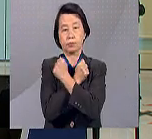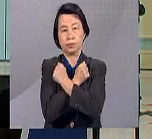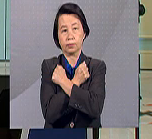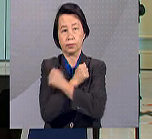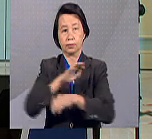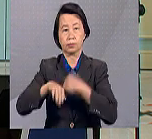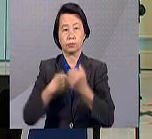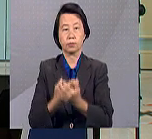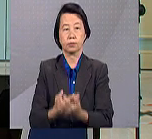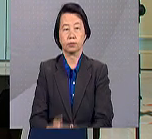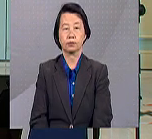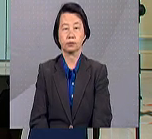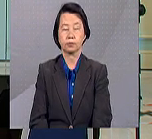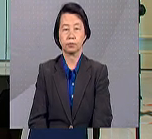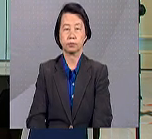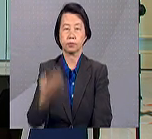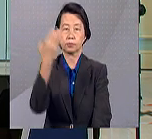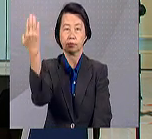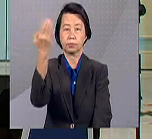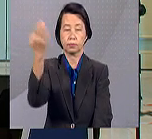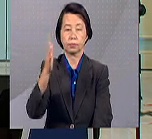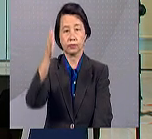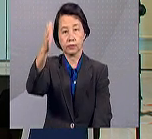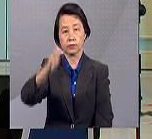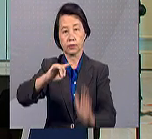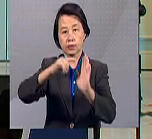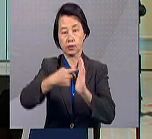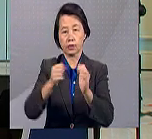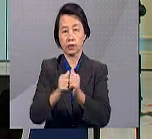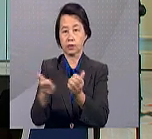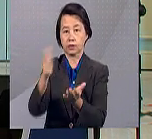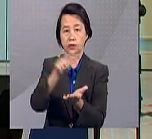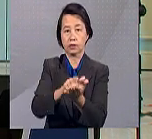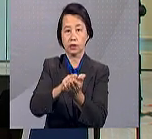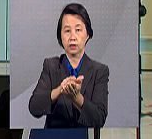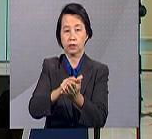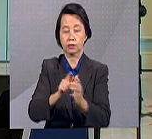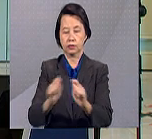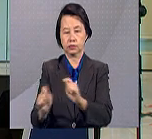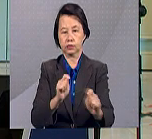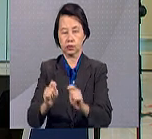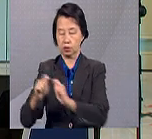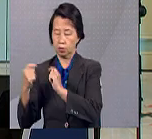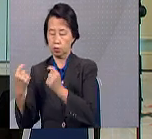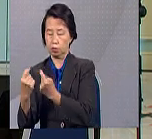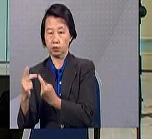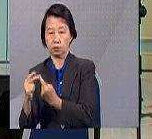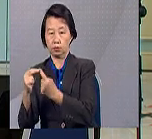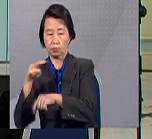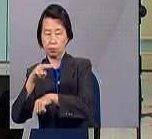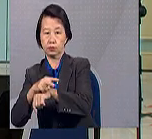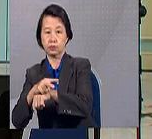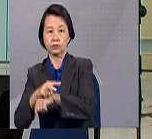sekalian. Seperti biasa, saya akan mulakan dengan laporan mengenai tindakan Task Force Operasi